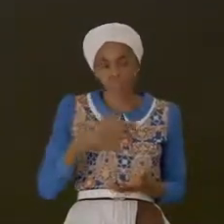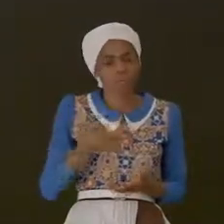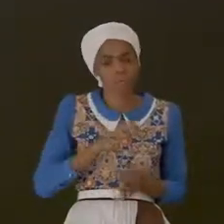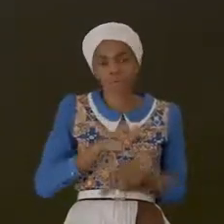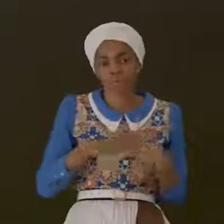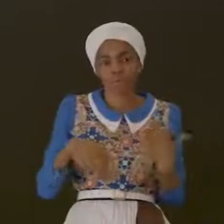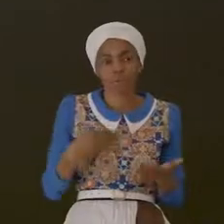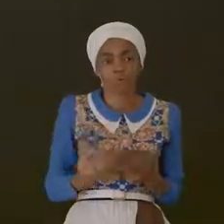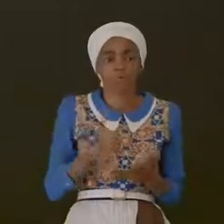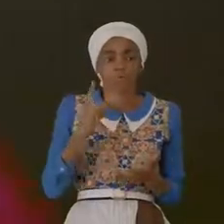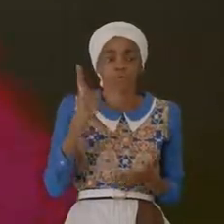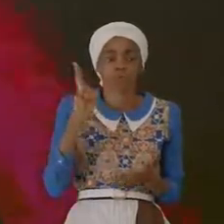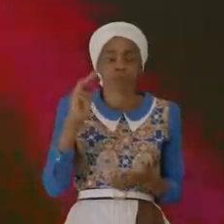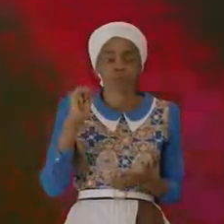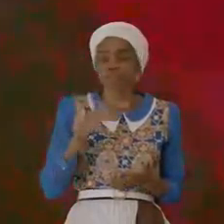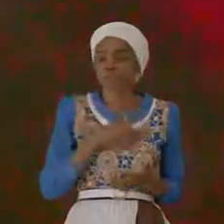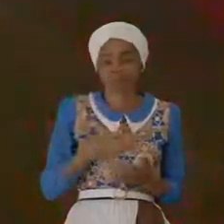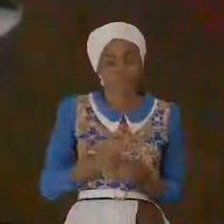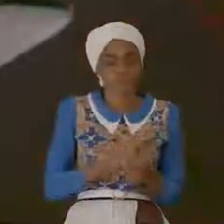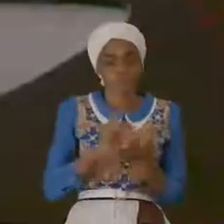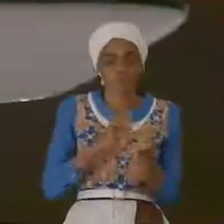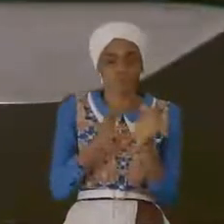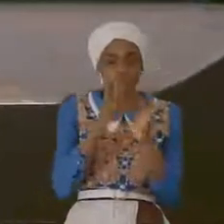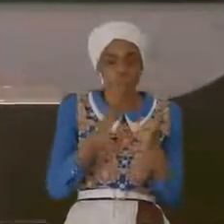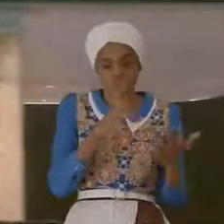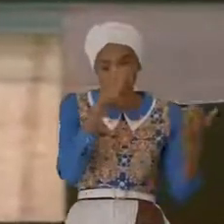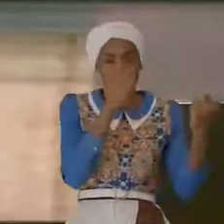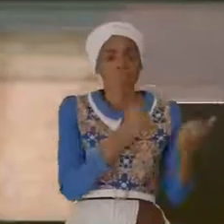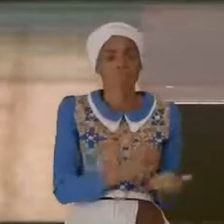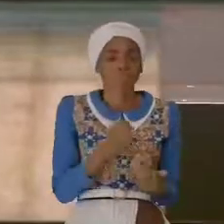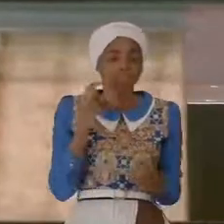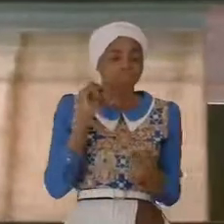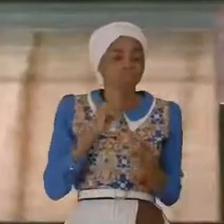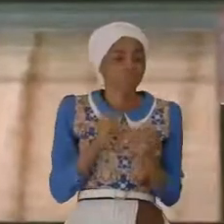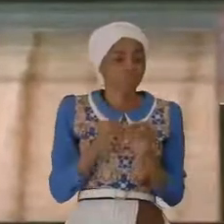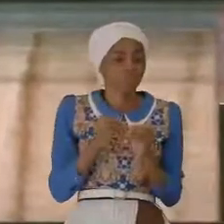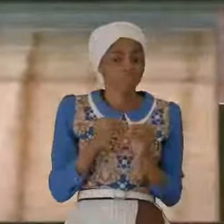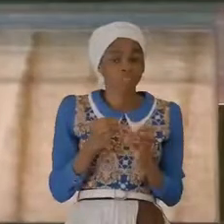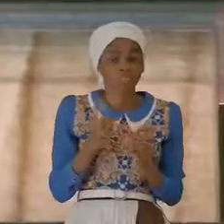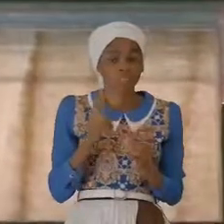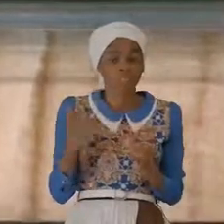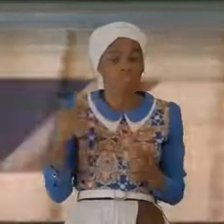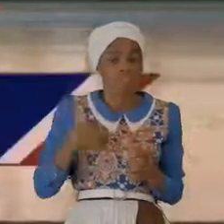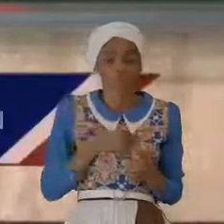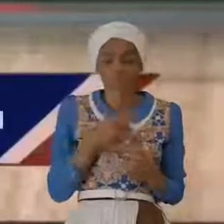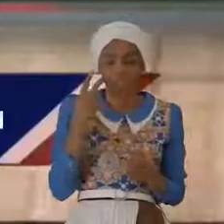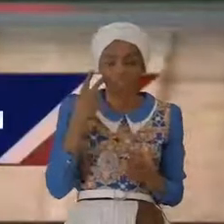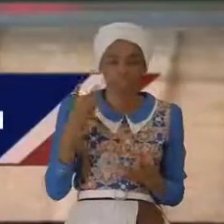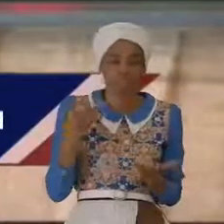la pâte et détruit votre carrière chrétienne. Nous allons voir trois sous-thèmes ici. Premier